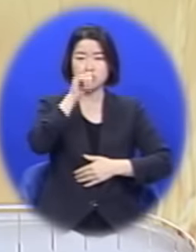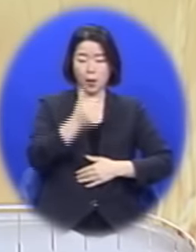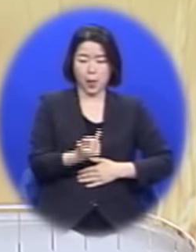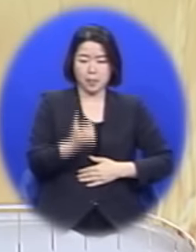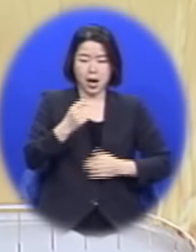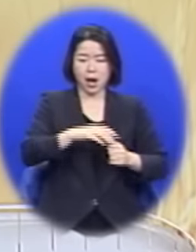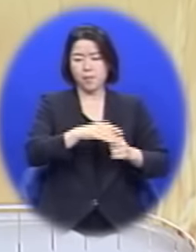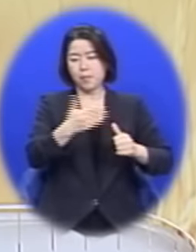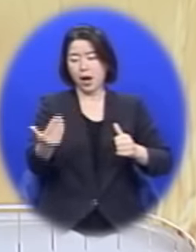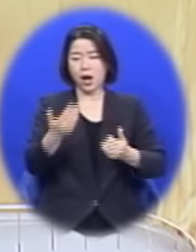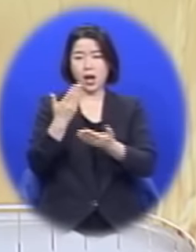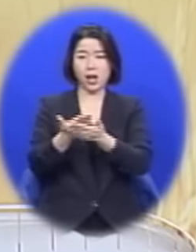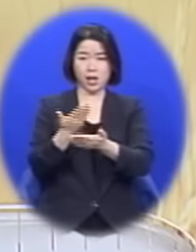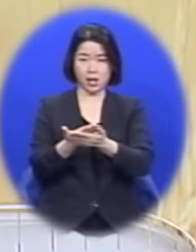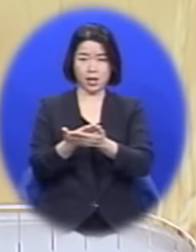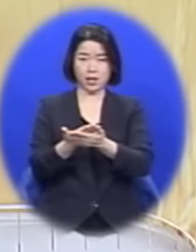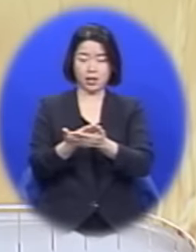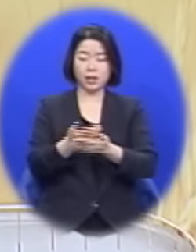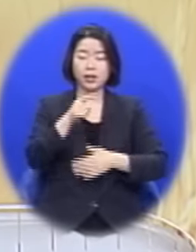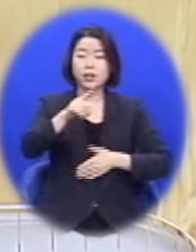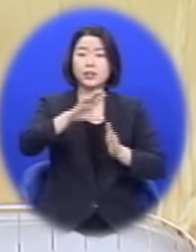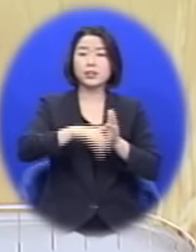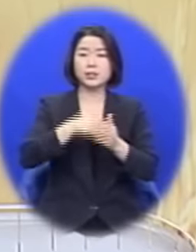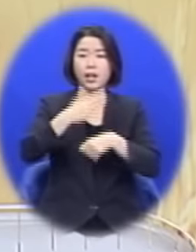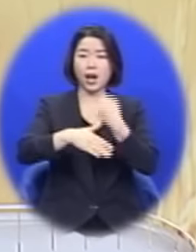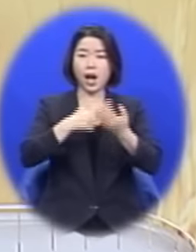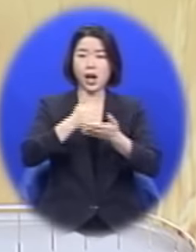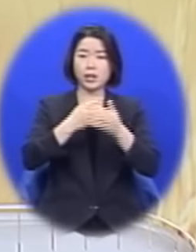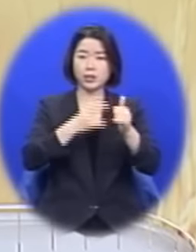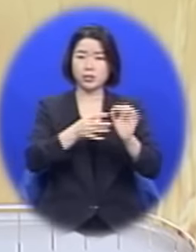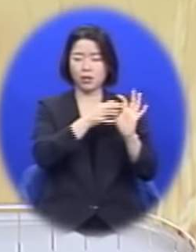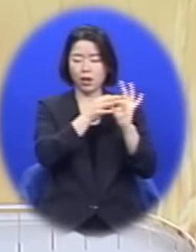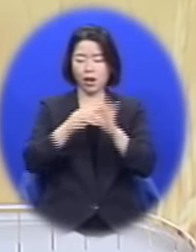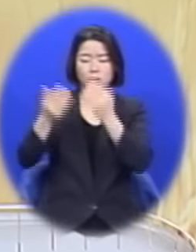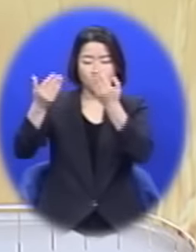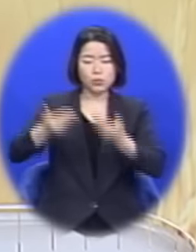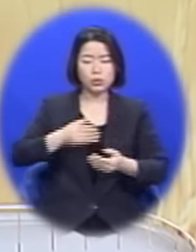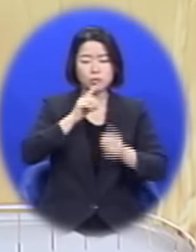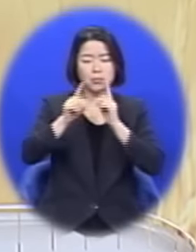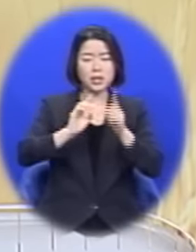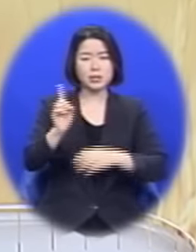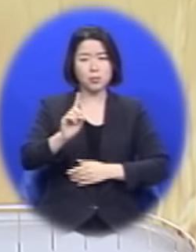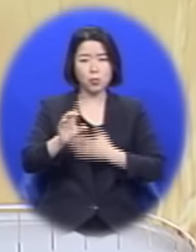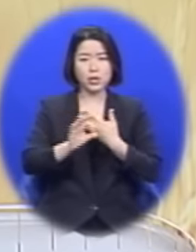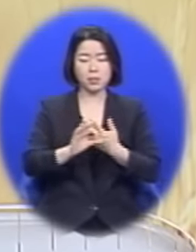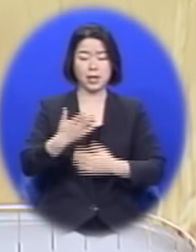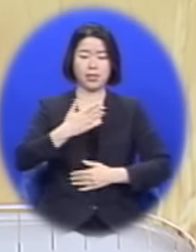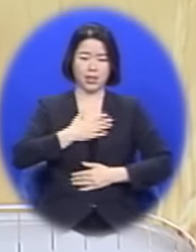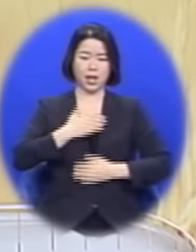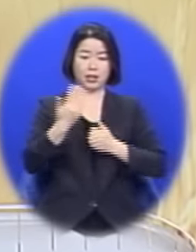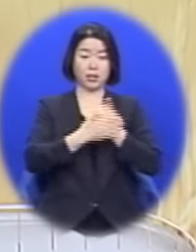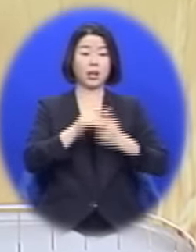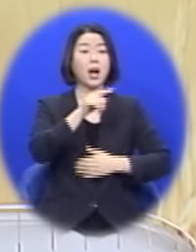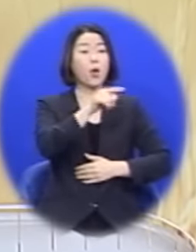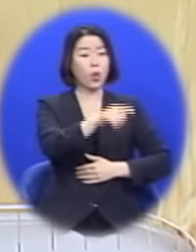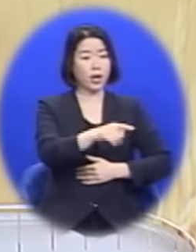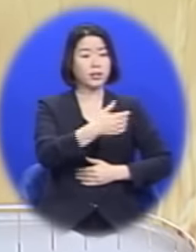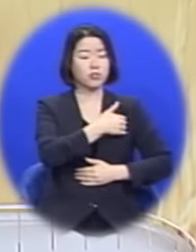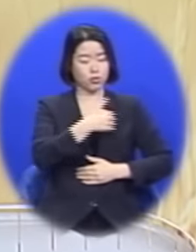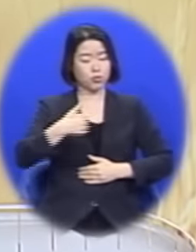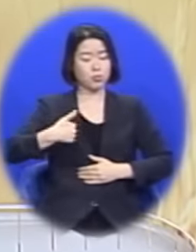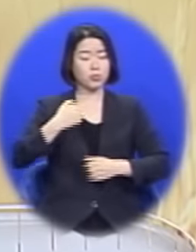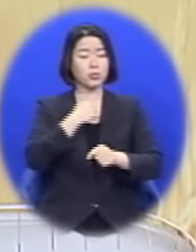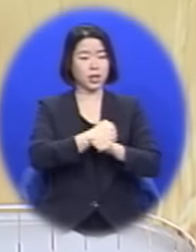있게 해 주십시오. 근데 그때 하나님께서 계속 주시는 말씀이 내 은혜가 내게 족하다.